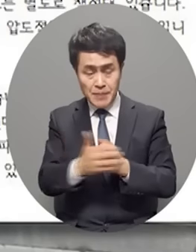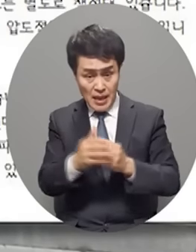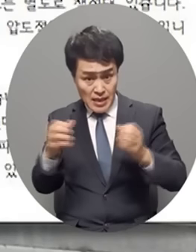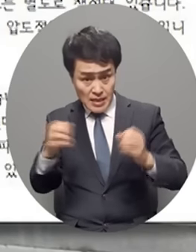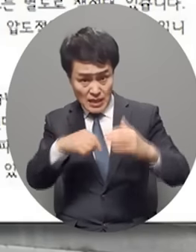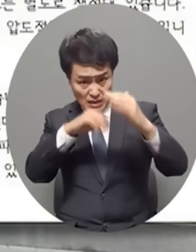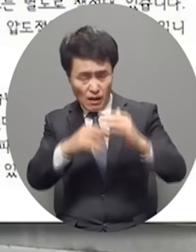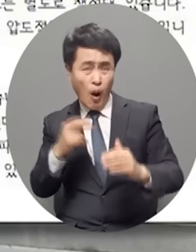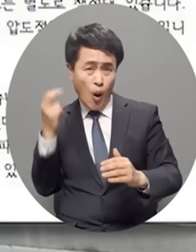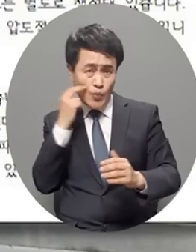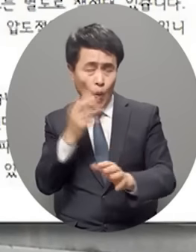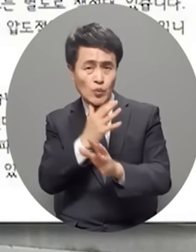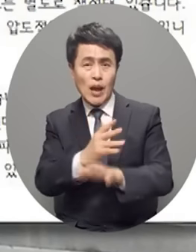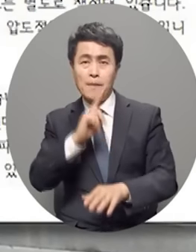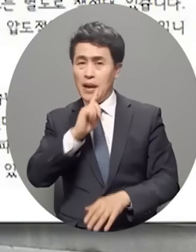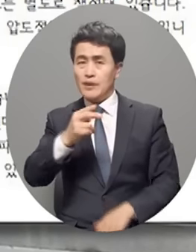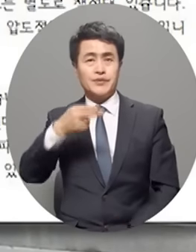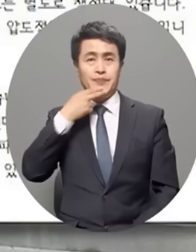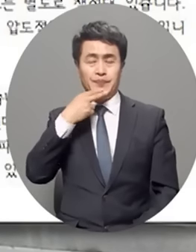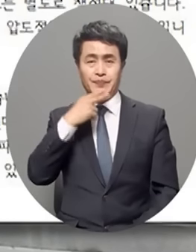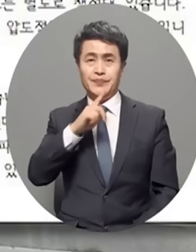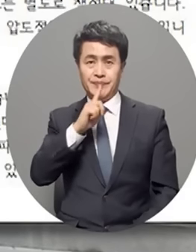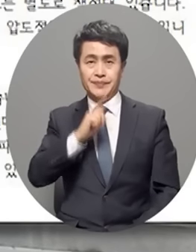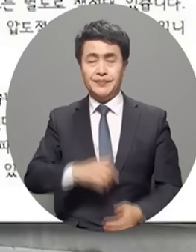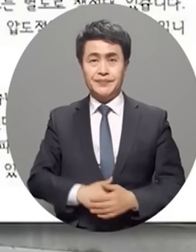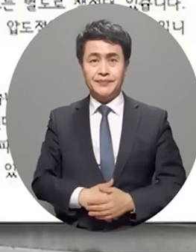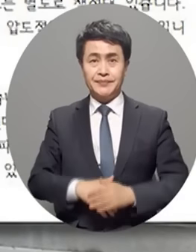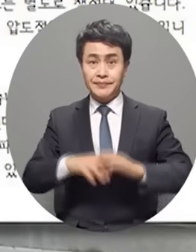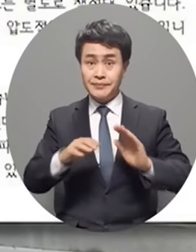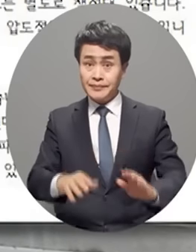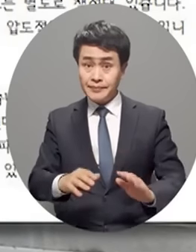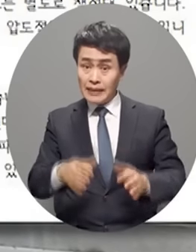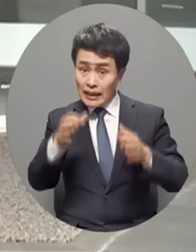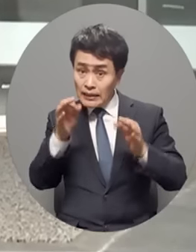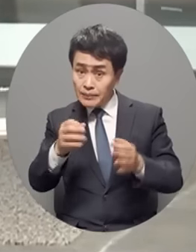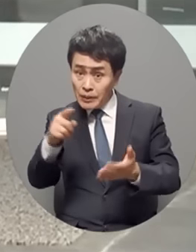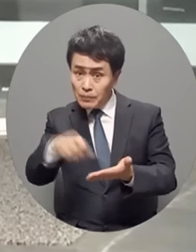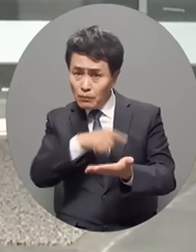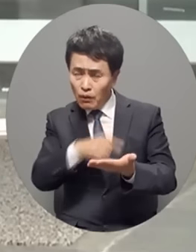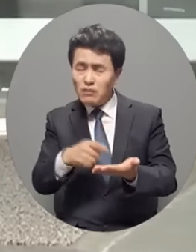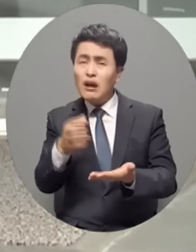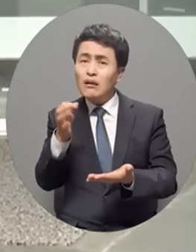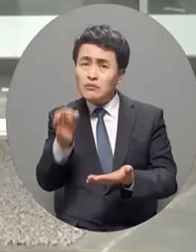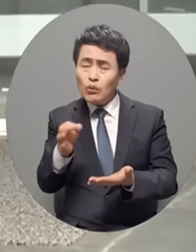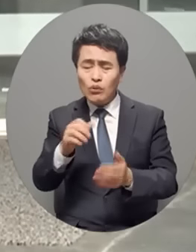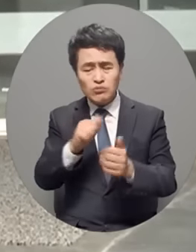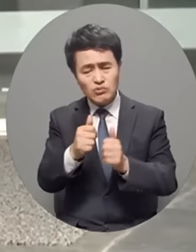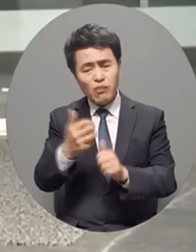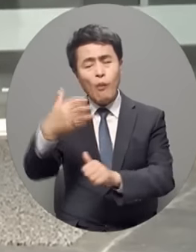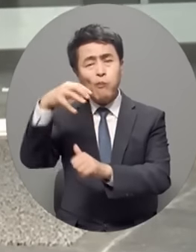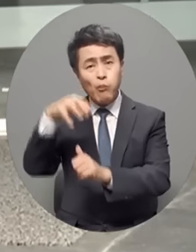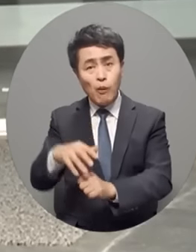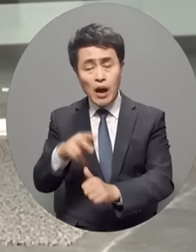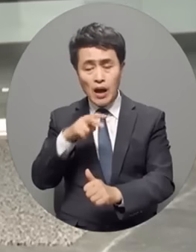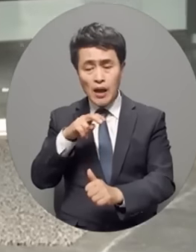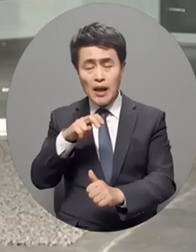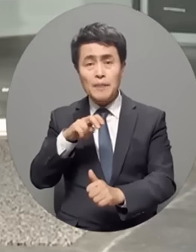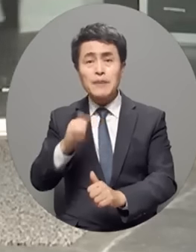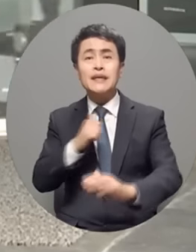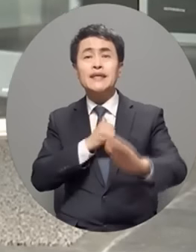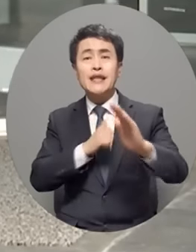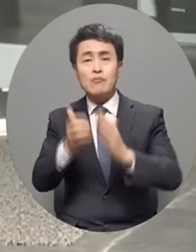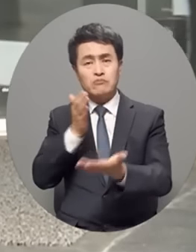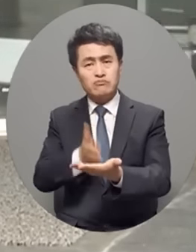결코 농담이라 할 수 없다고 지적했습니다. 또 금전적 보상이 적고 지분이 묶여 있었다는 민 대표 주장에